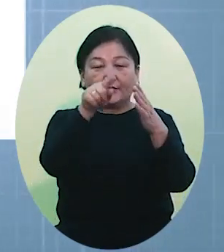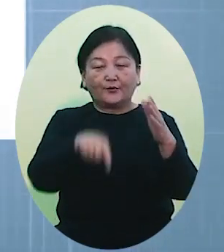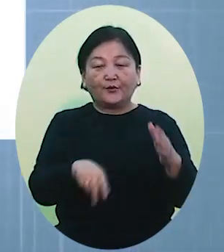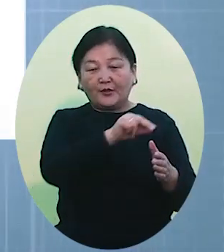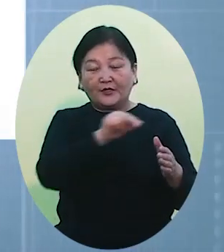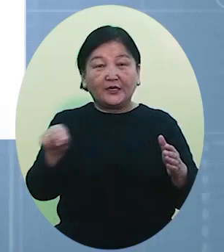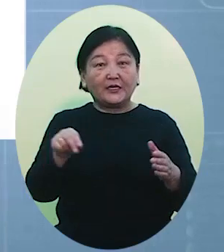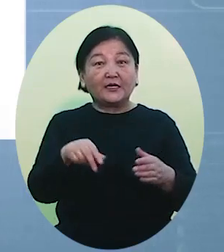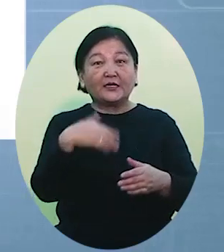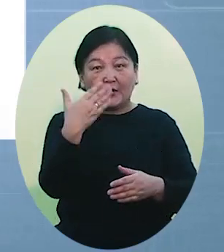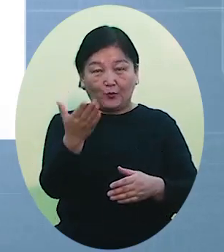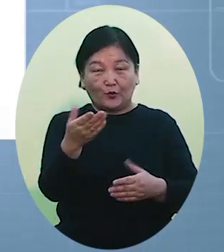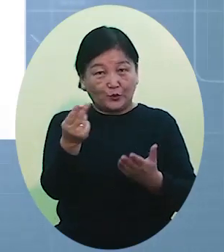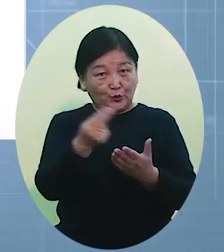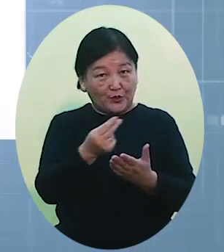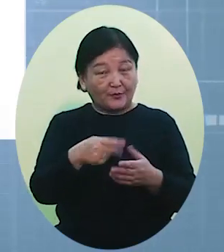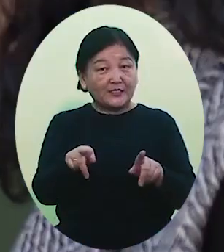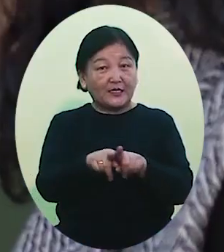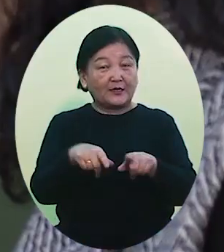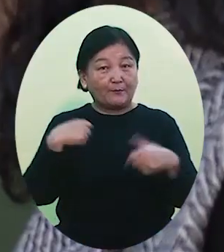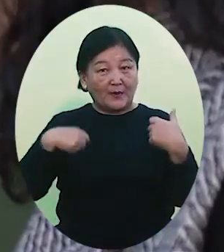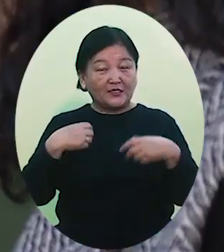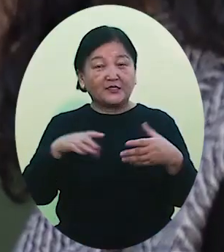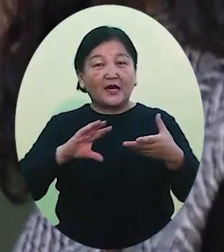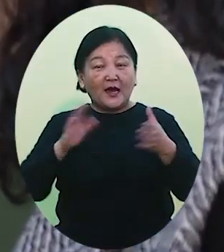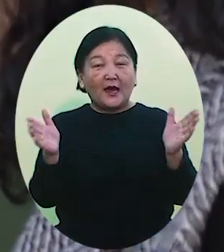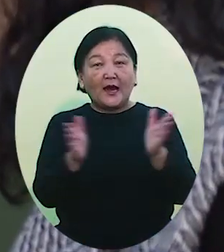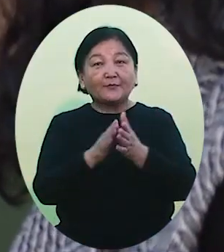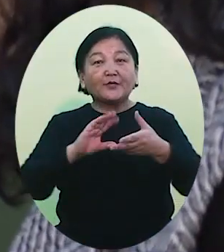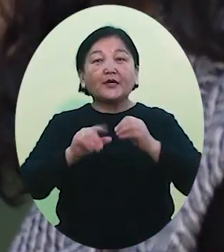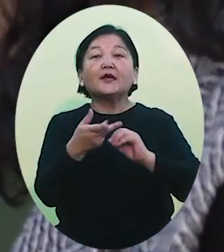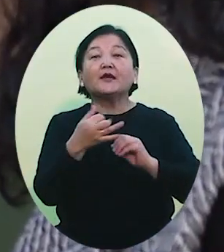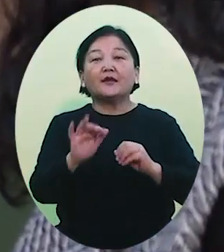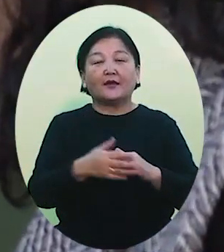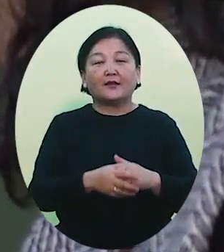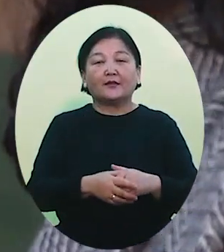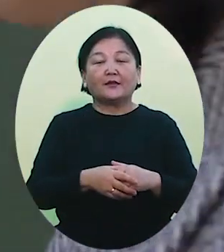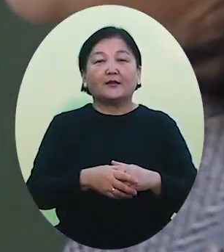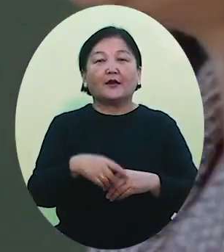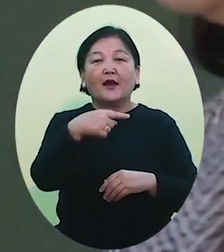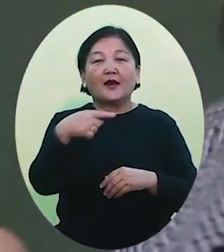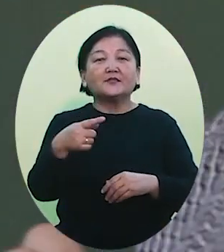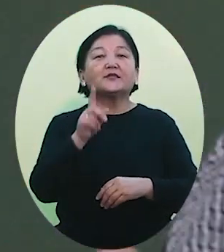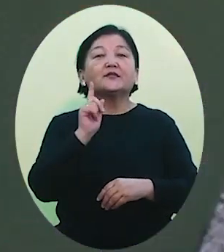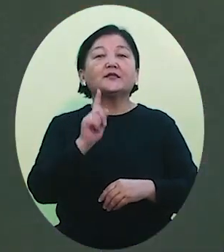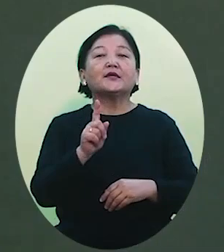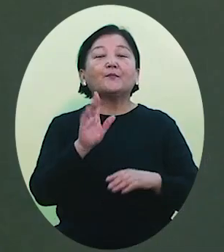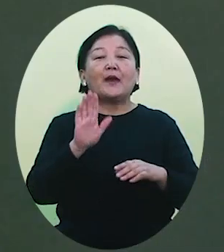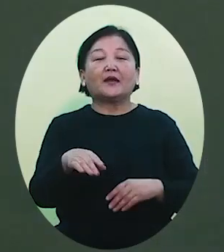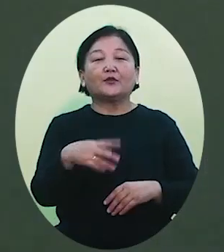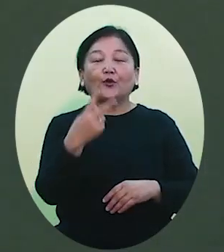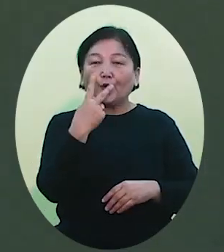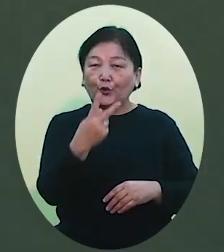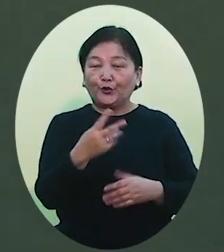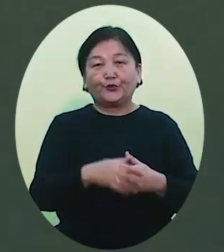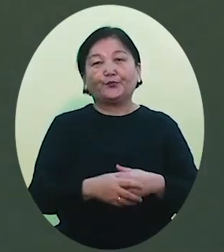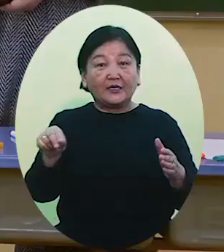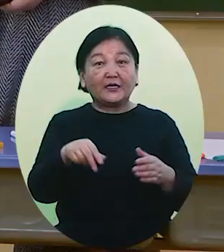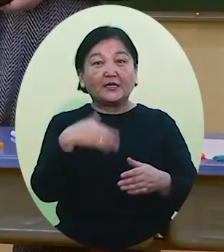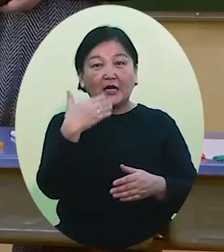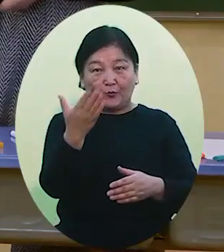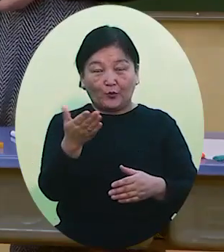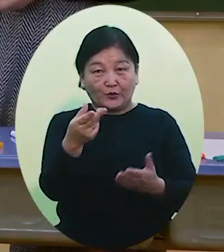дээр давхар тэмдэглээд явъя. Хас 2 авахад 4. За та нар ч гэсэн координатын хавтгаагаа